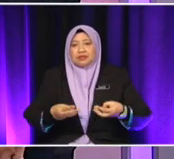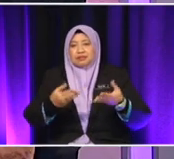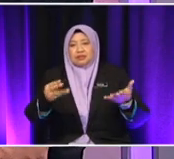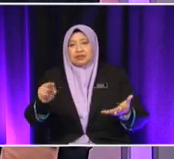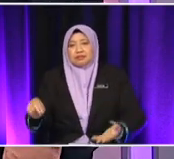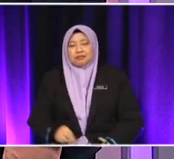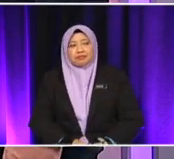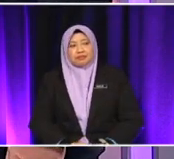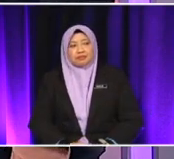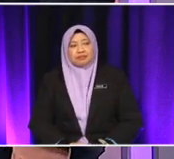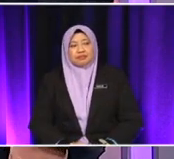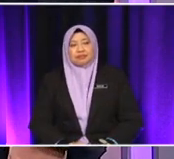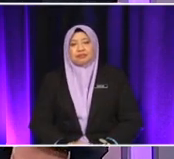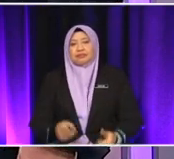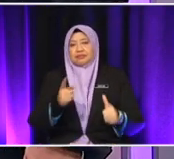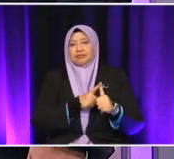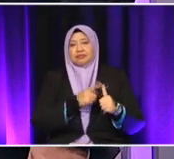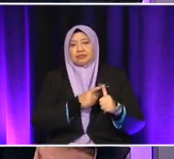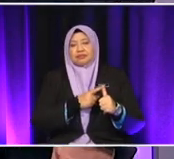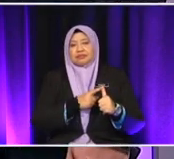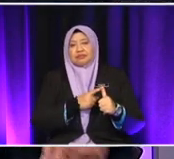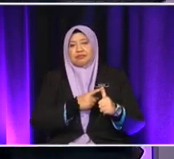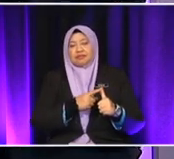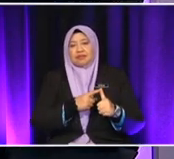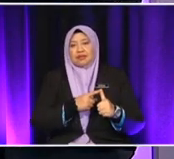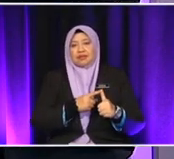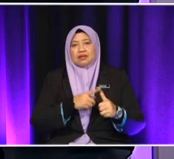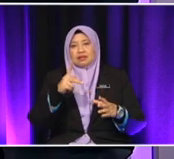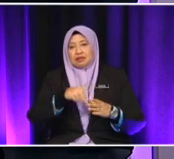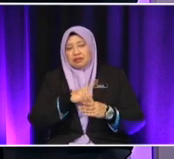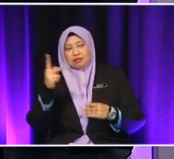oke yang pertama kita lihat pengeluaran